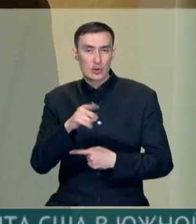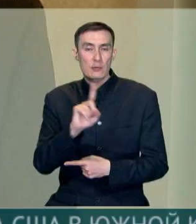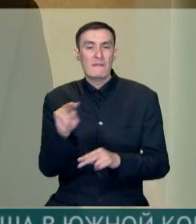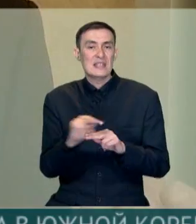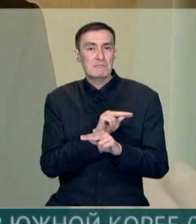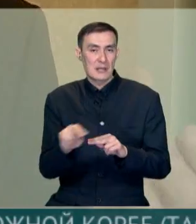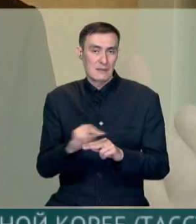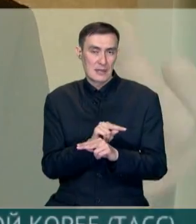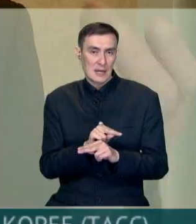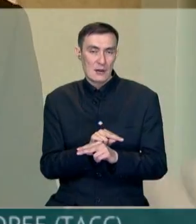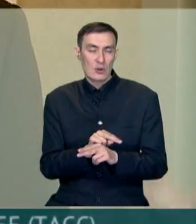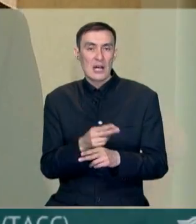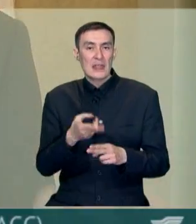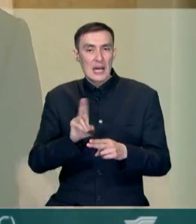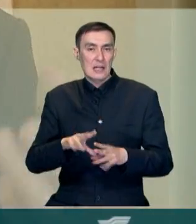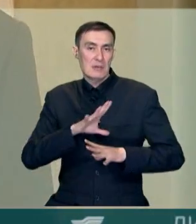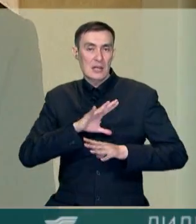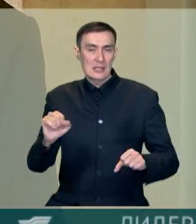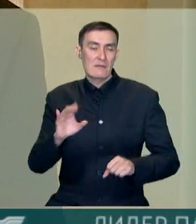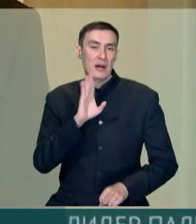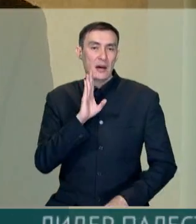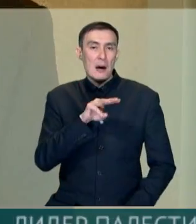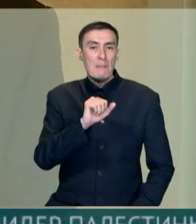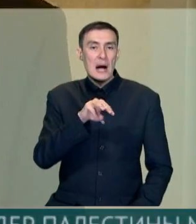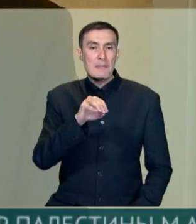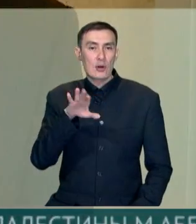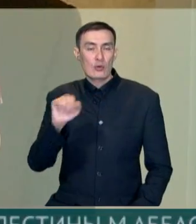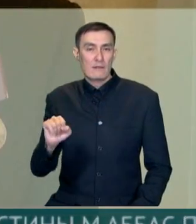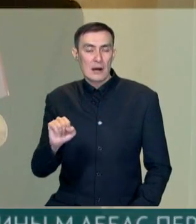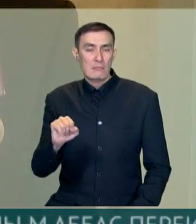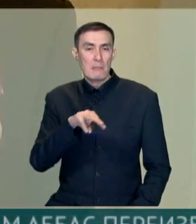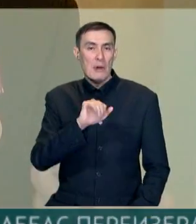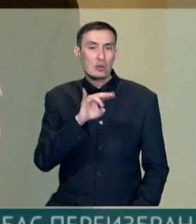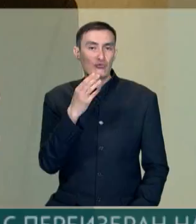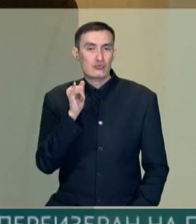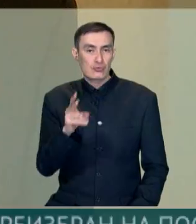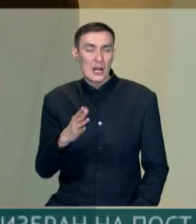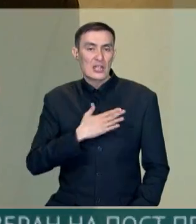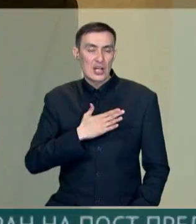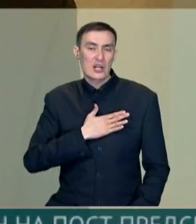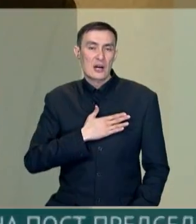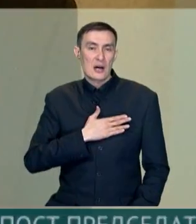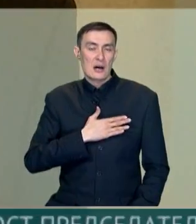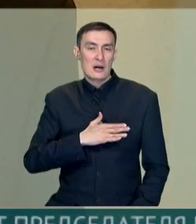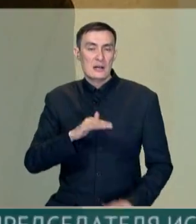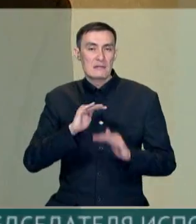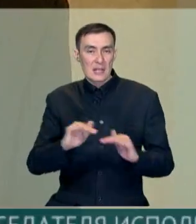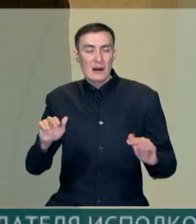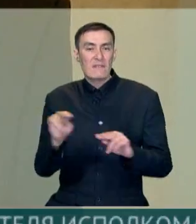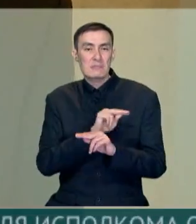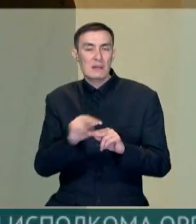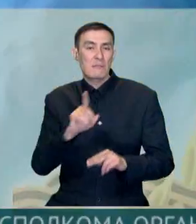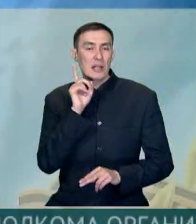воспитывать на героизме Маншук Маметовой, на наших боевых действиях, воспитывать